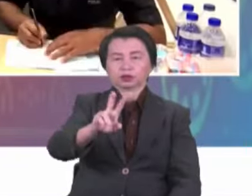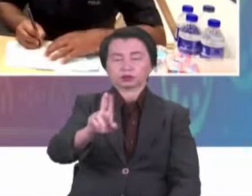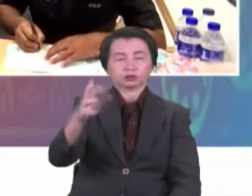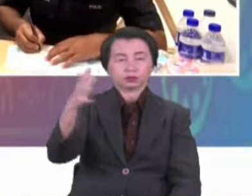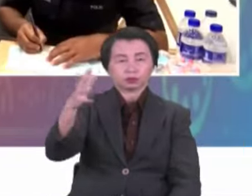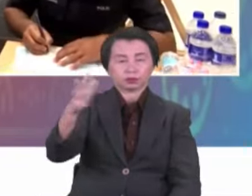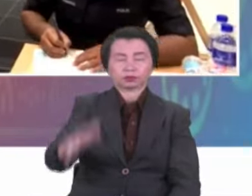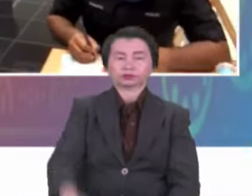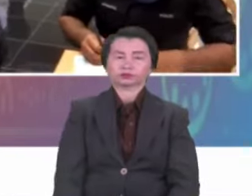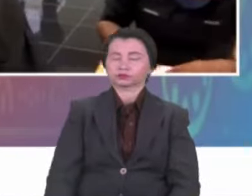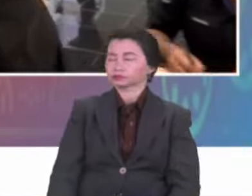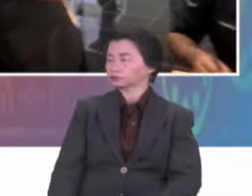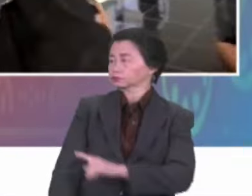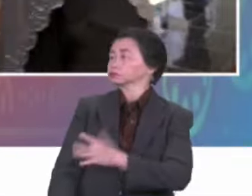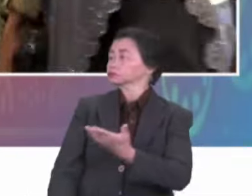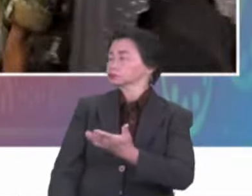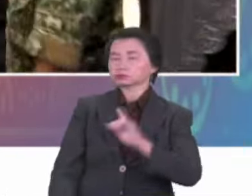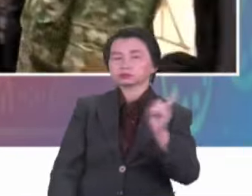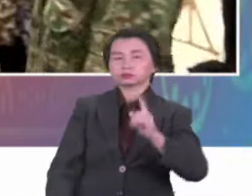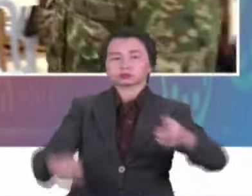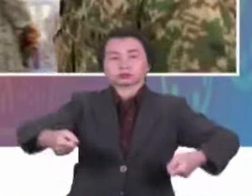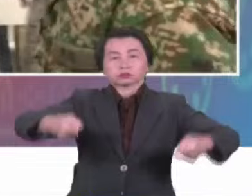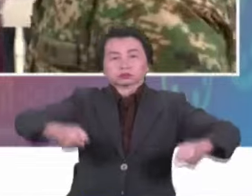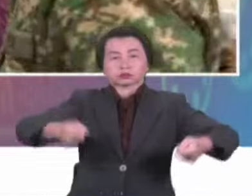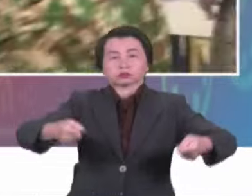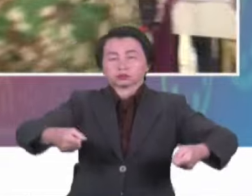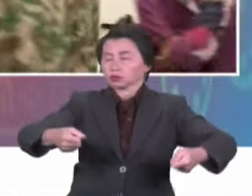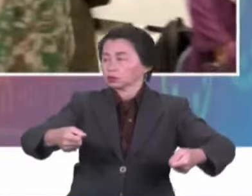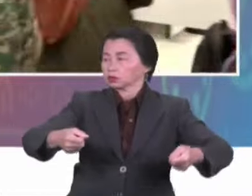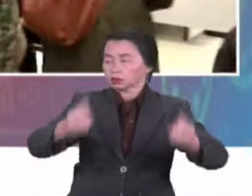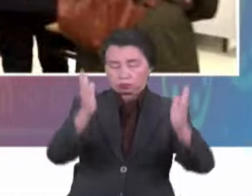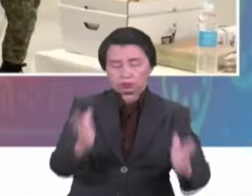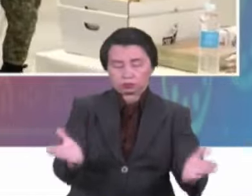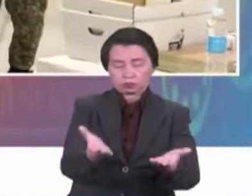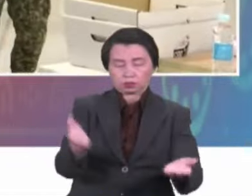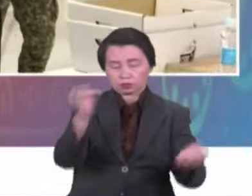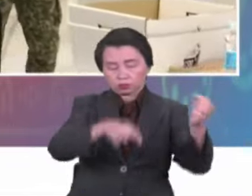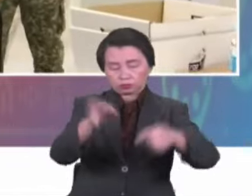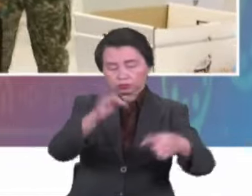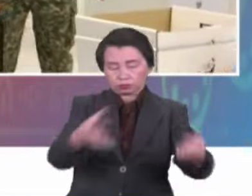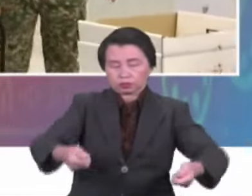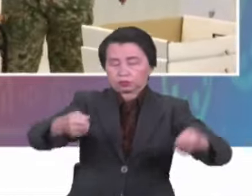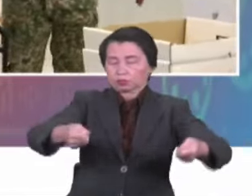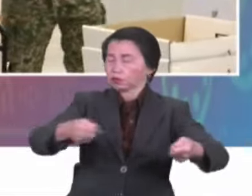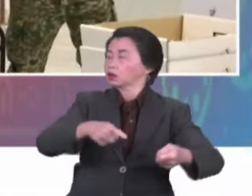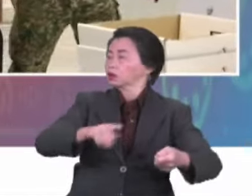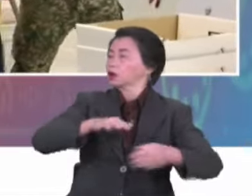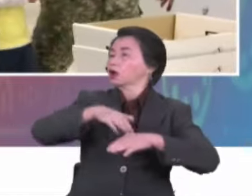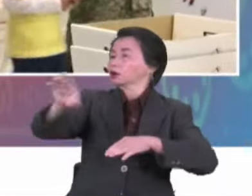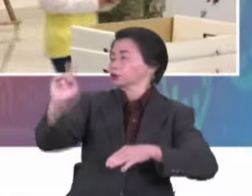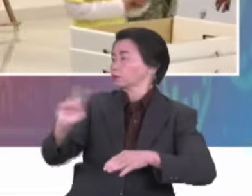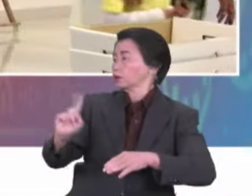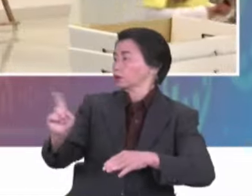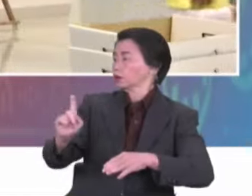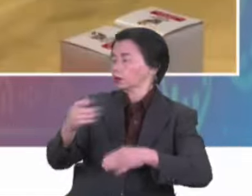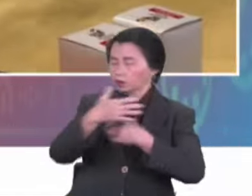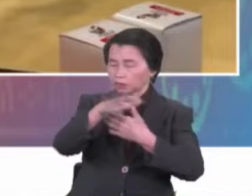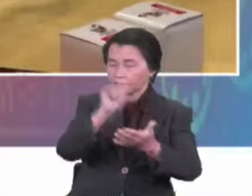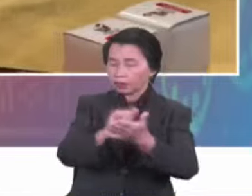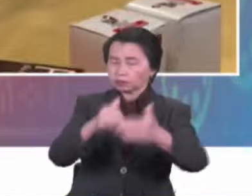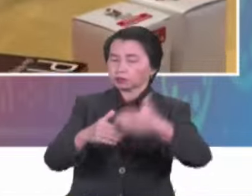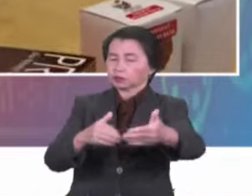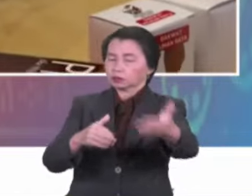Khairi, ke mana pula peti undi untuk pengundian awal ini akan dihantar dan apa pula selepas ini persiapan untuk